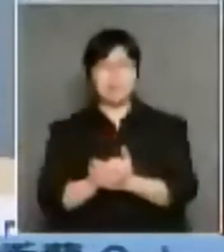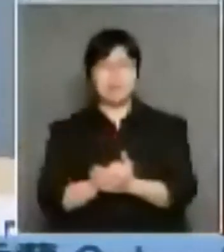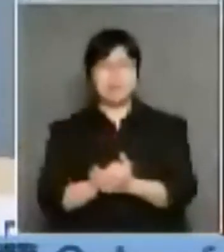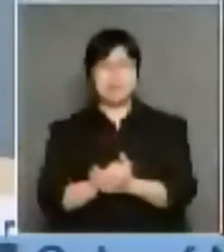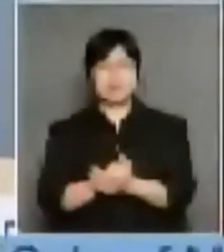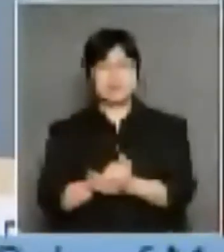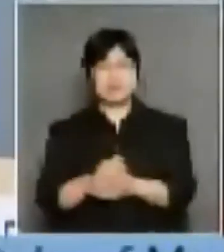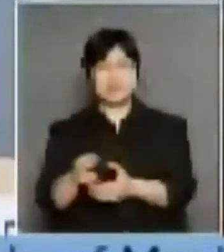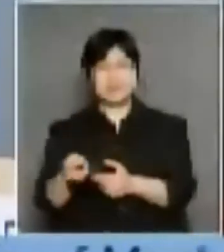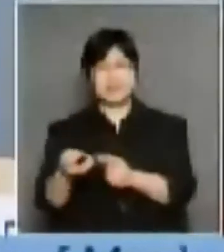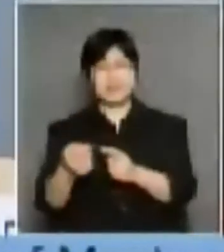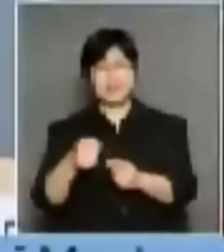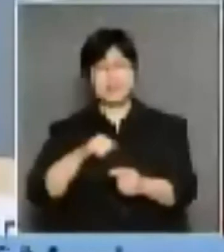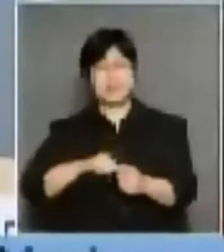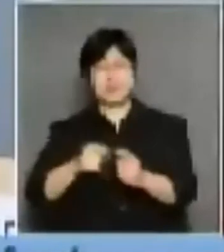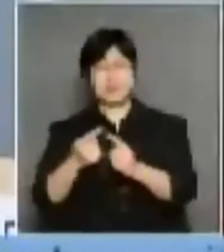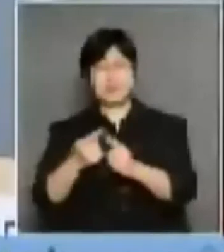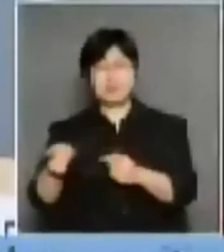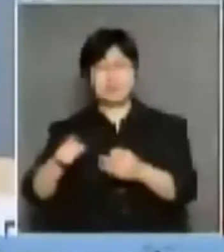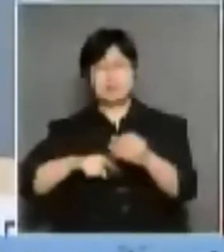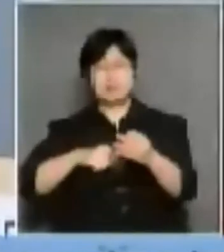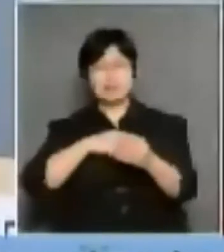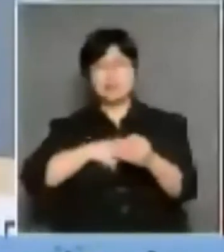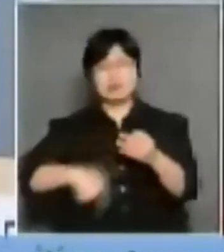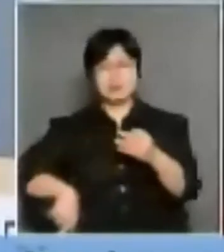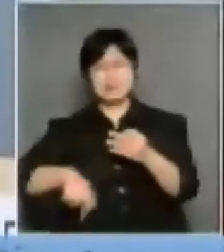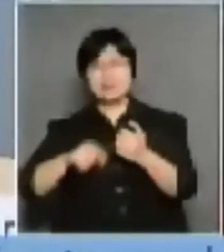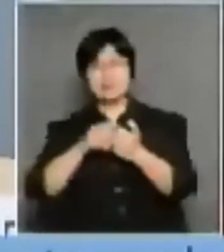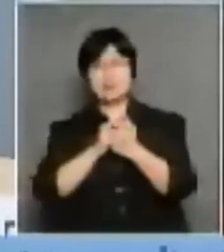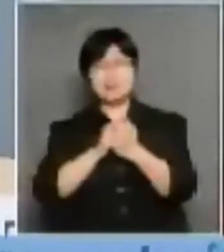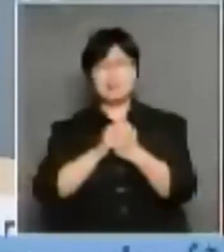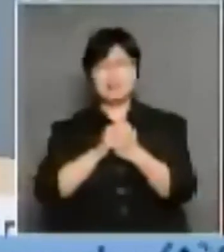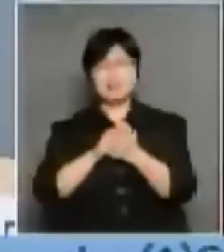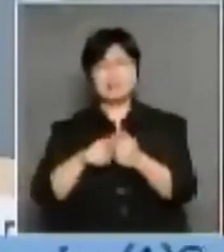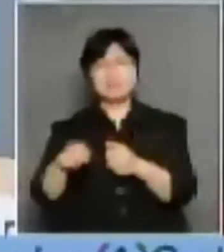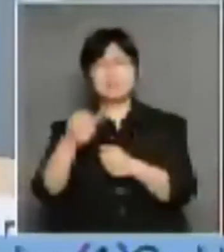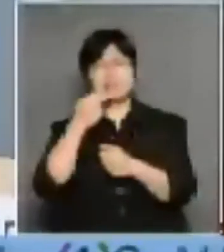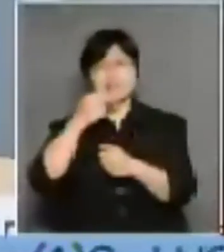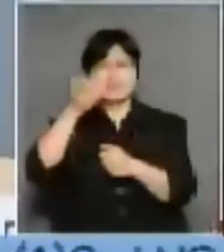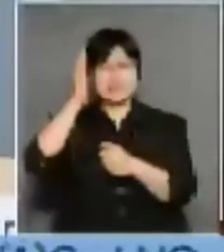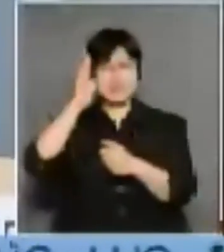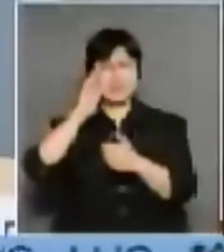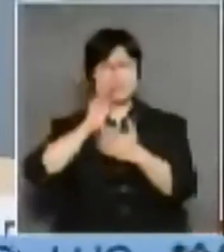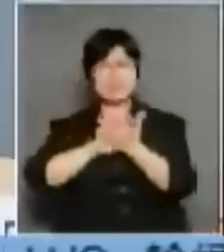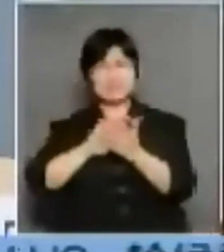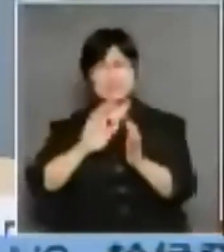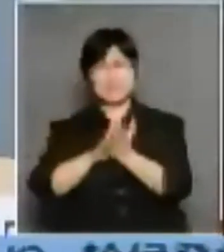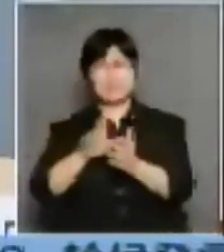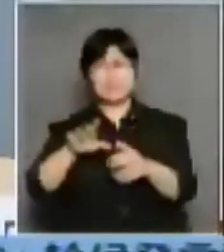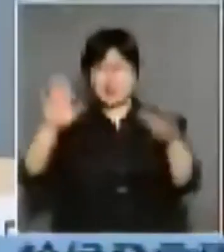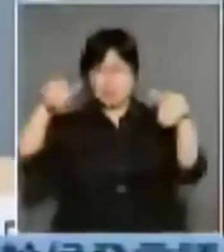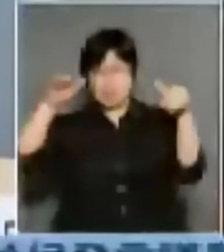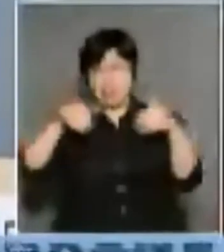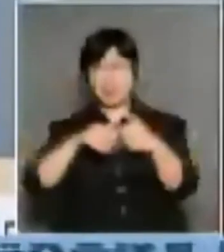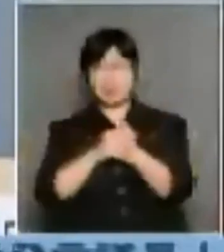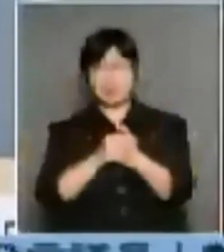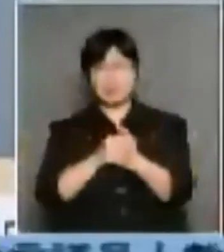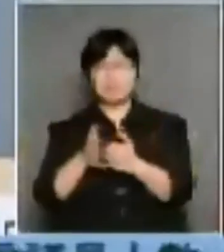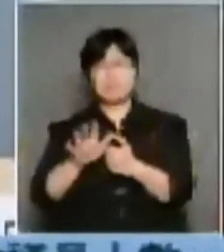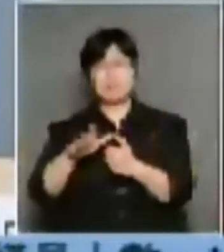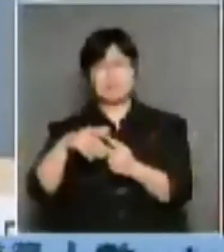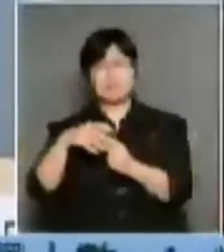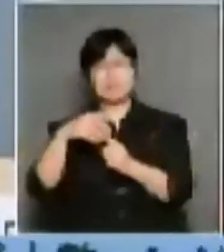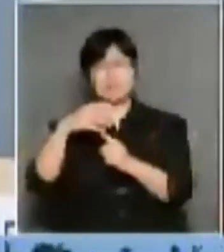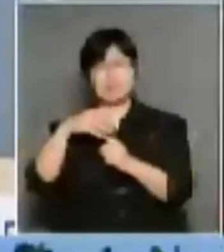小人王國興。阿哥又不過你 call 諗了，都不好了， call 諗